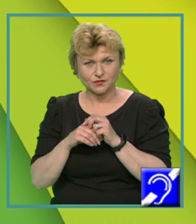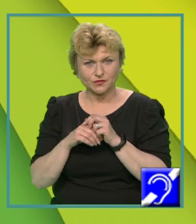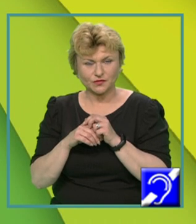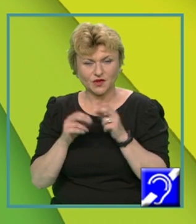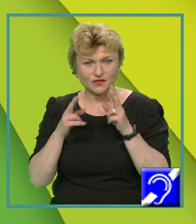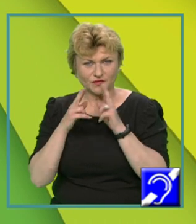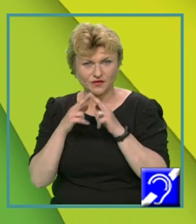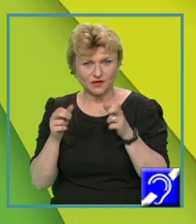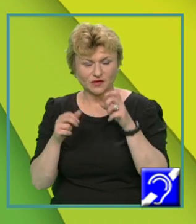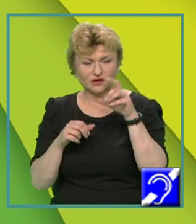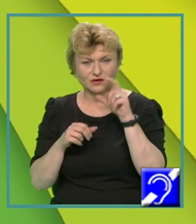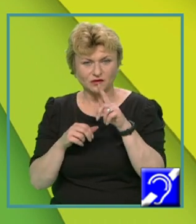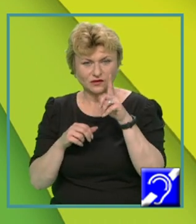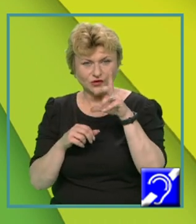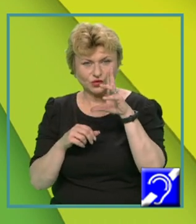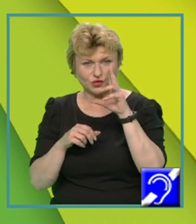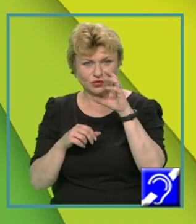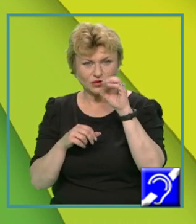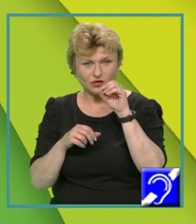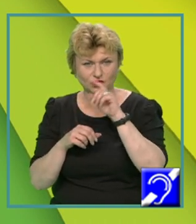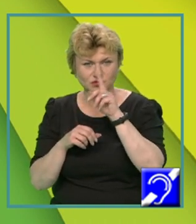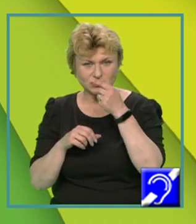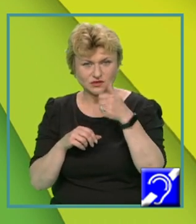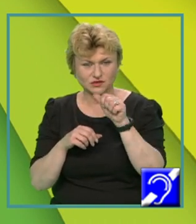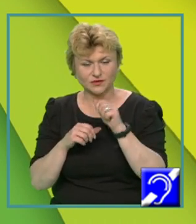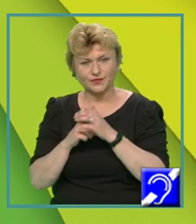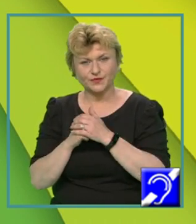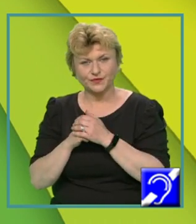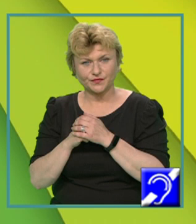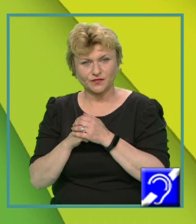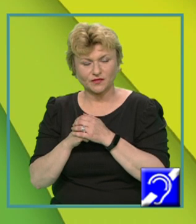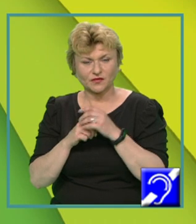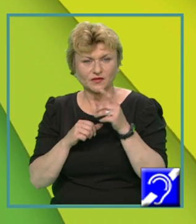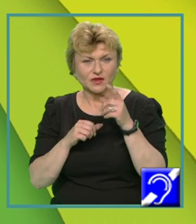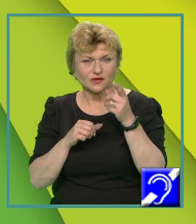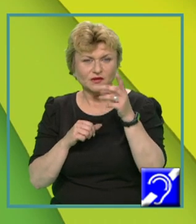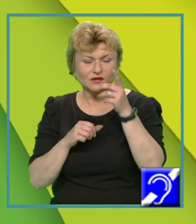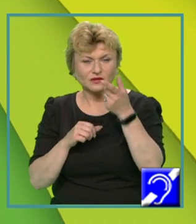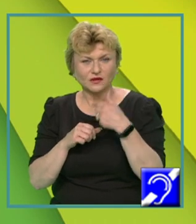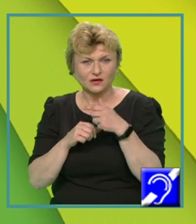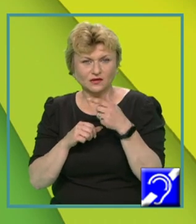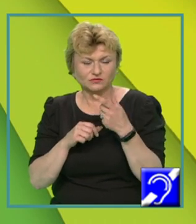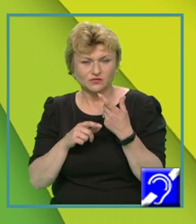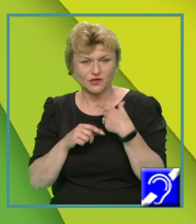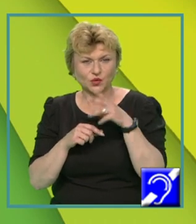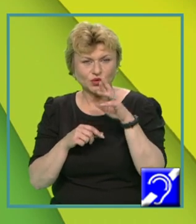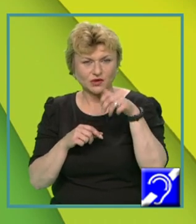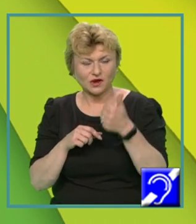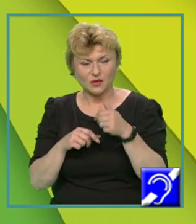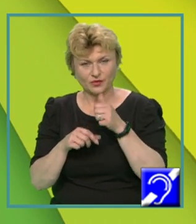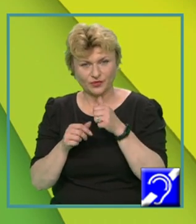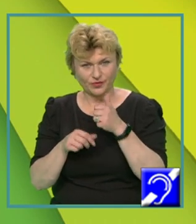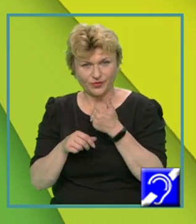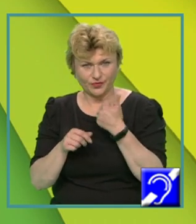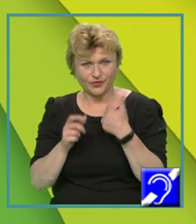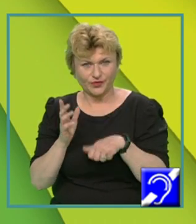fără glucoză. Filtrarea glomerulară produce urina primară, reabsorpția tubulară și secreția tubulară, celelalte două procese prin